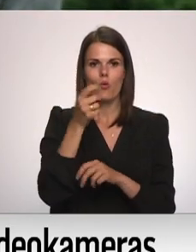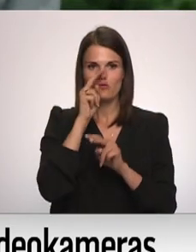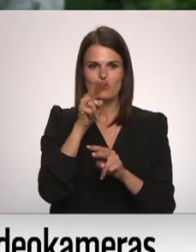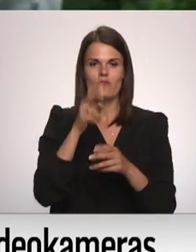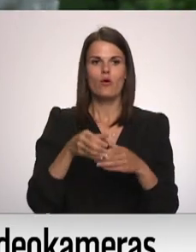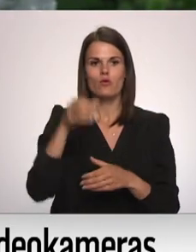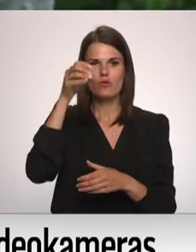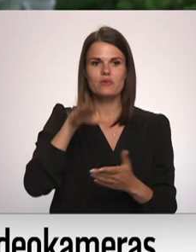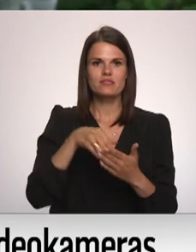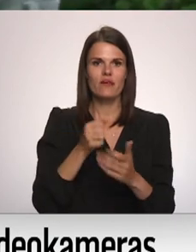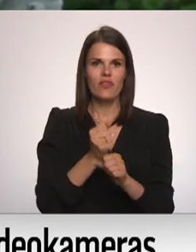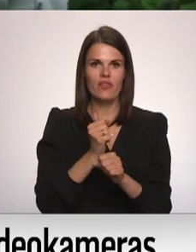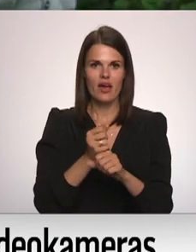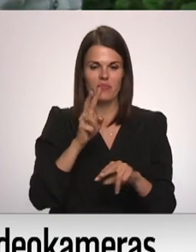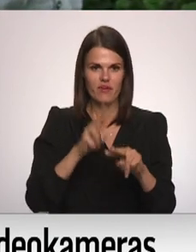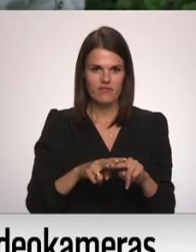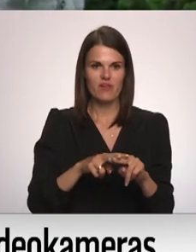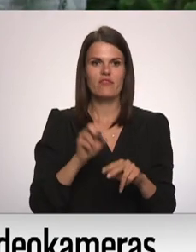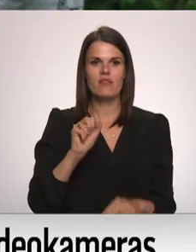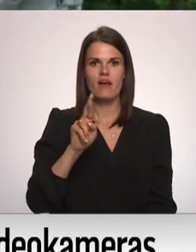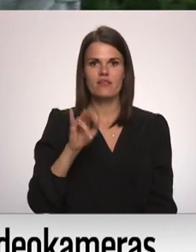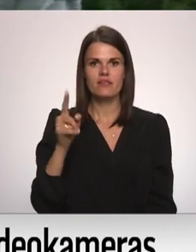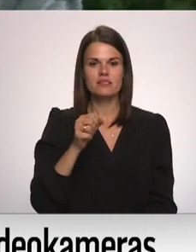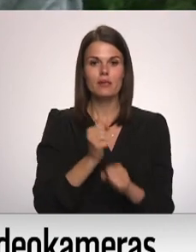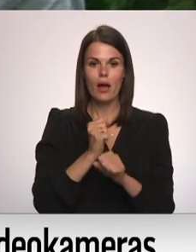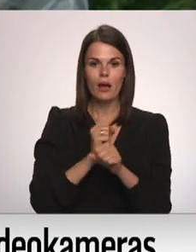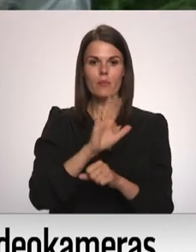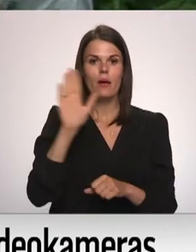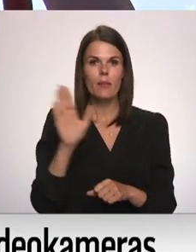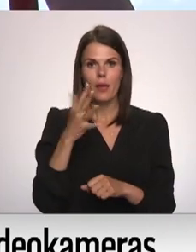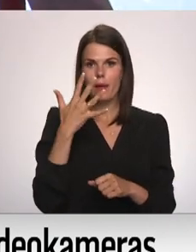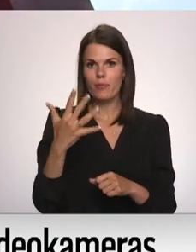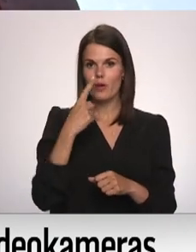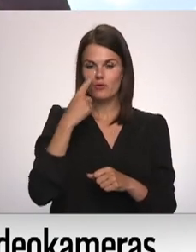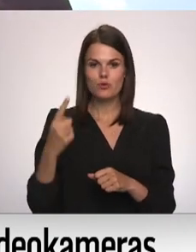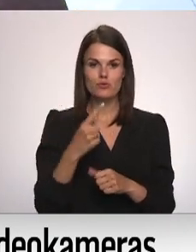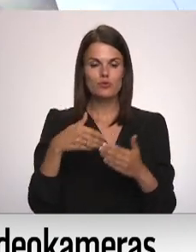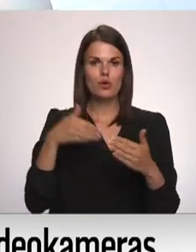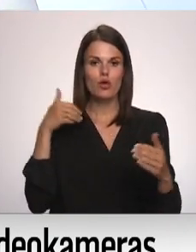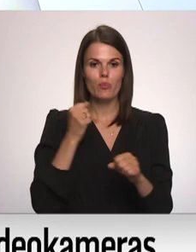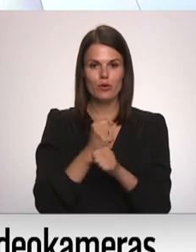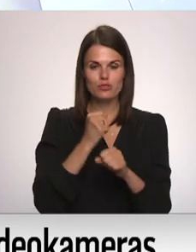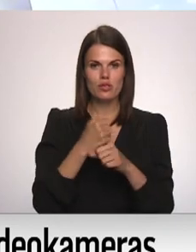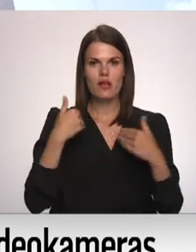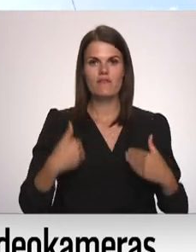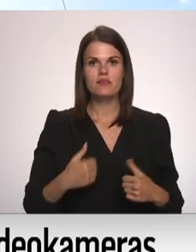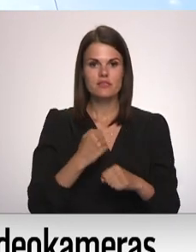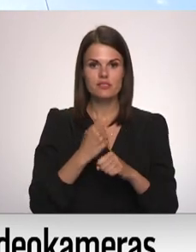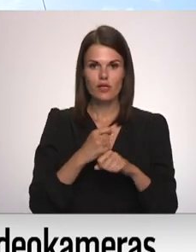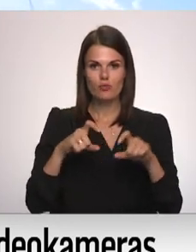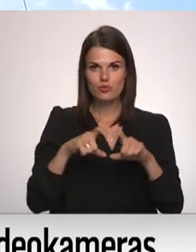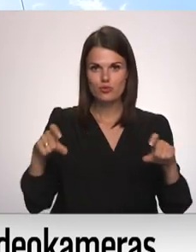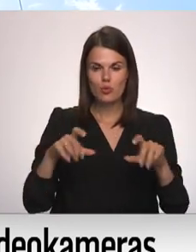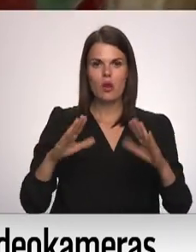novadā par savu darba vietu sauc Andris Āboliņš. Darba diena ilgst 5 stundas. Iepriekš strādājis fizisku darbu skolā, bet nav varējis